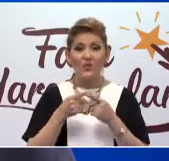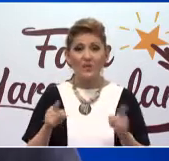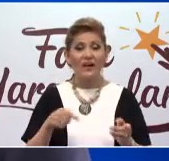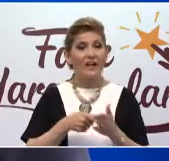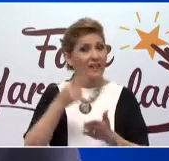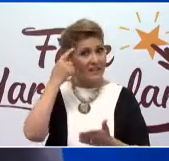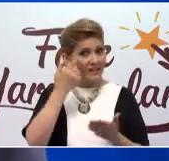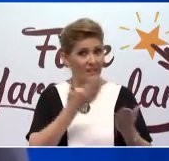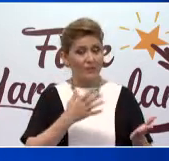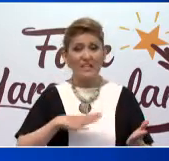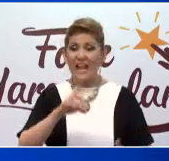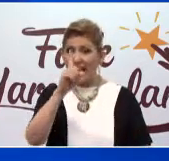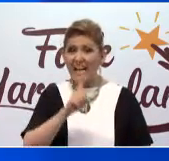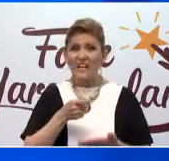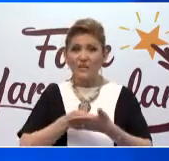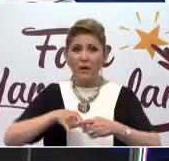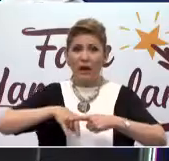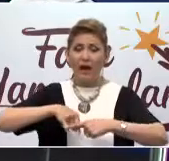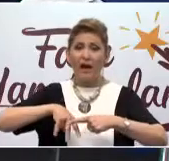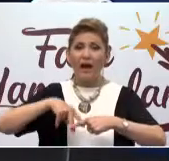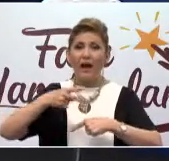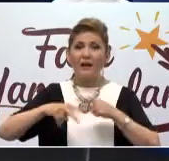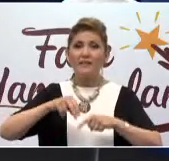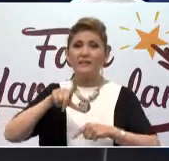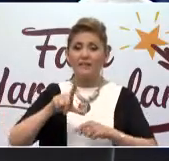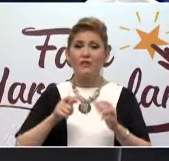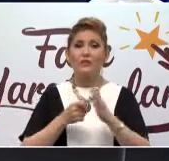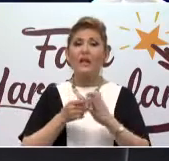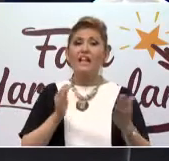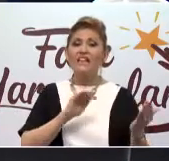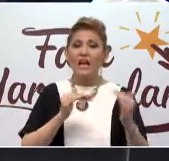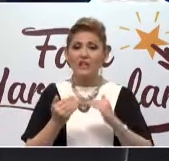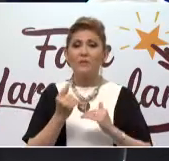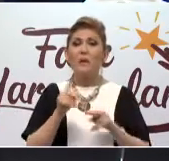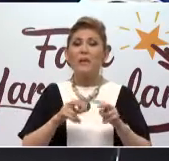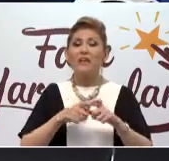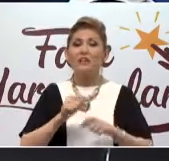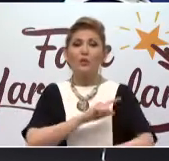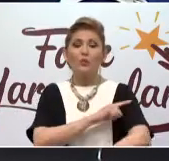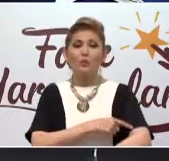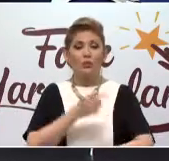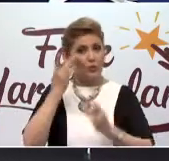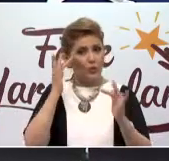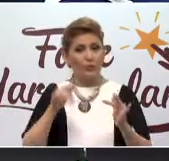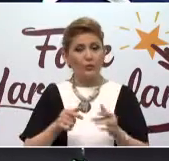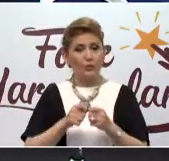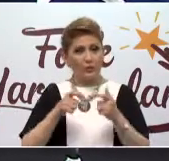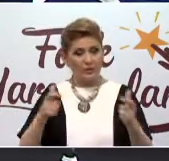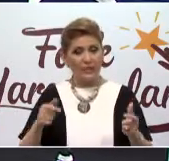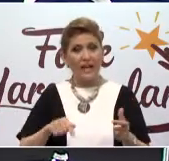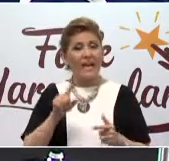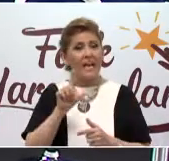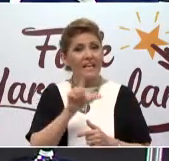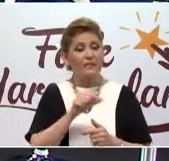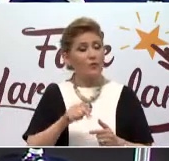tanıtmak istiyorum. İlk isim Hazal Dut. Kendisi dayanışma ve imece kültürünü güçlendiren ihtiyaç haritasını hayata